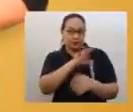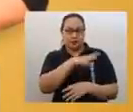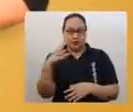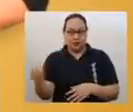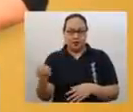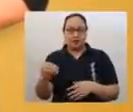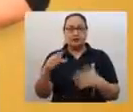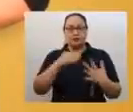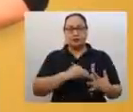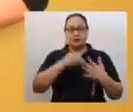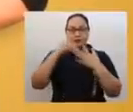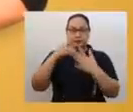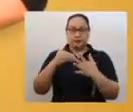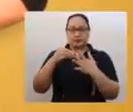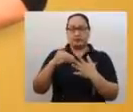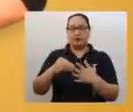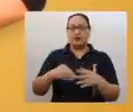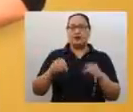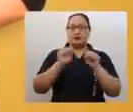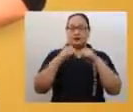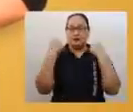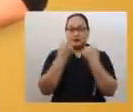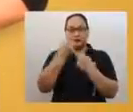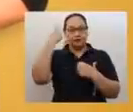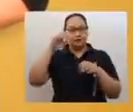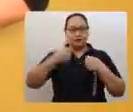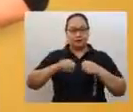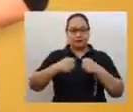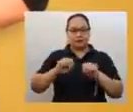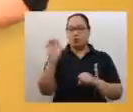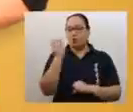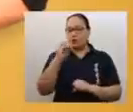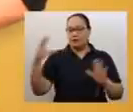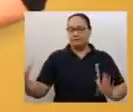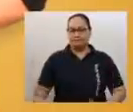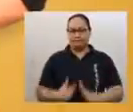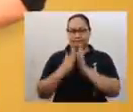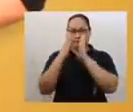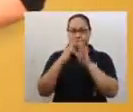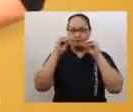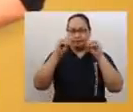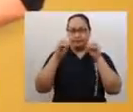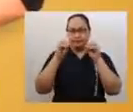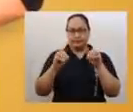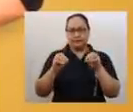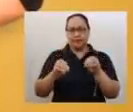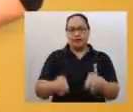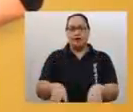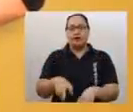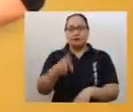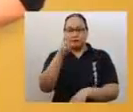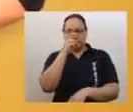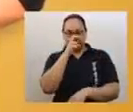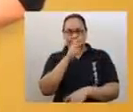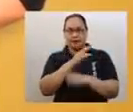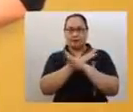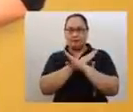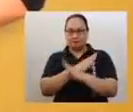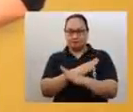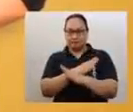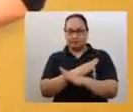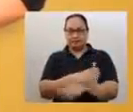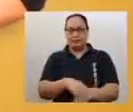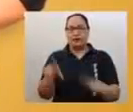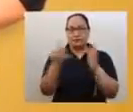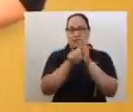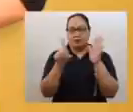for sports, habang wala munang harapang pagtuturo, mahigpit na ipinagbabawal ang pagsasanay sa loob at